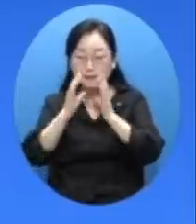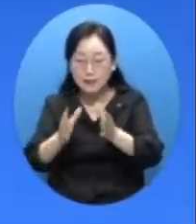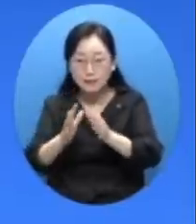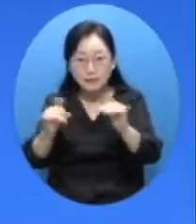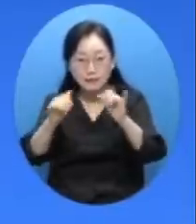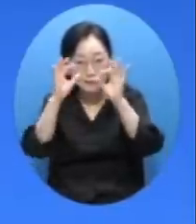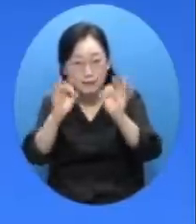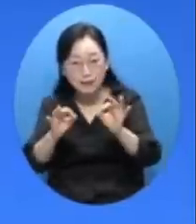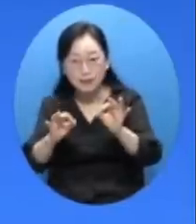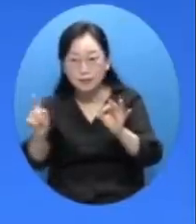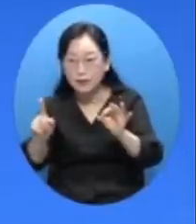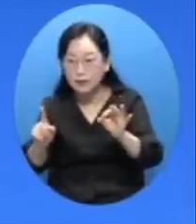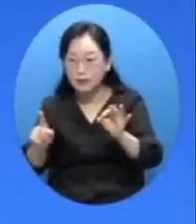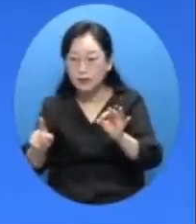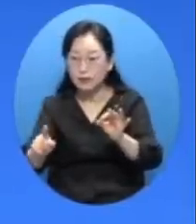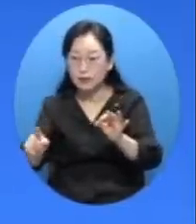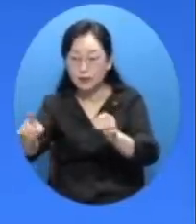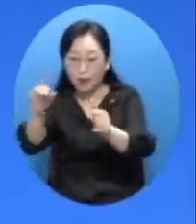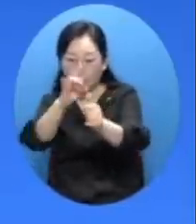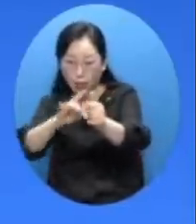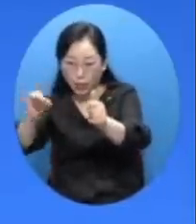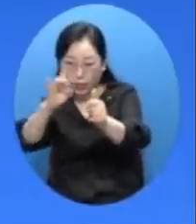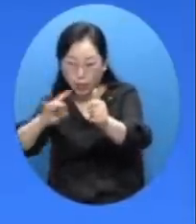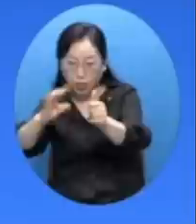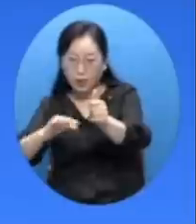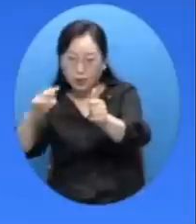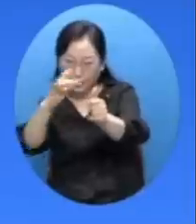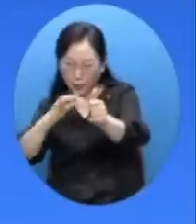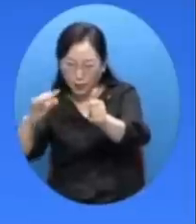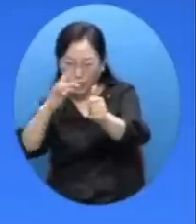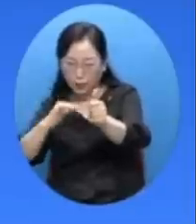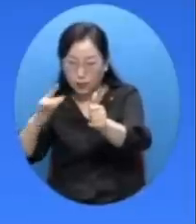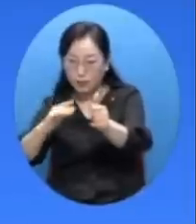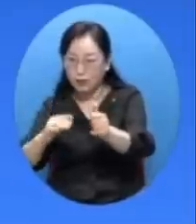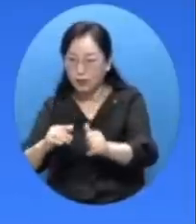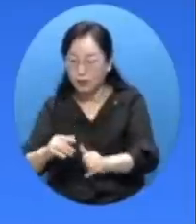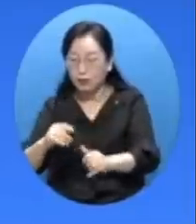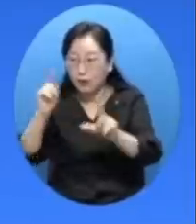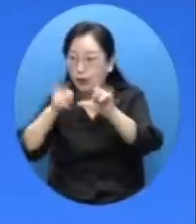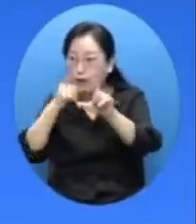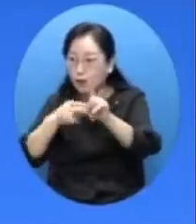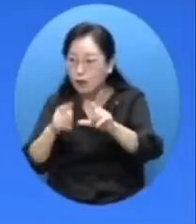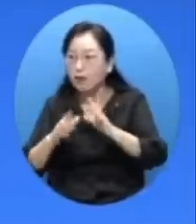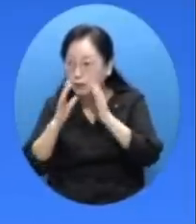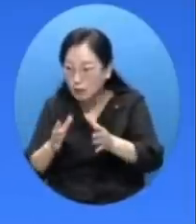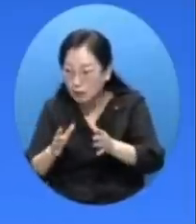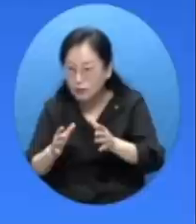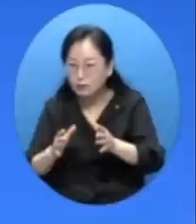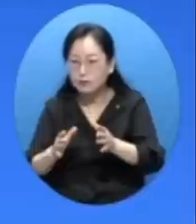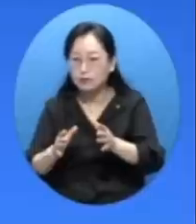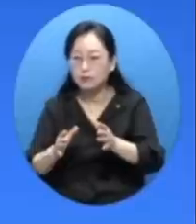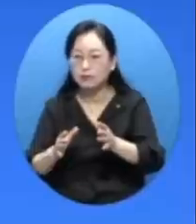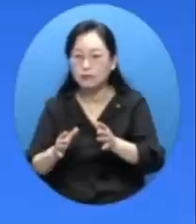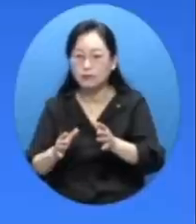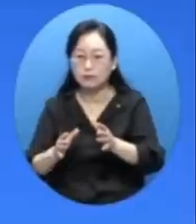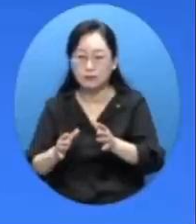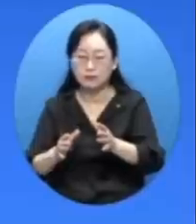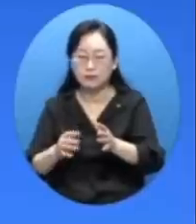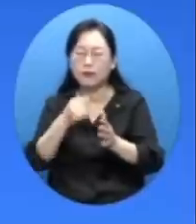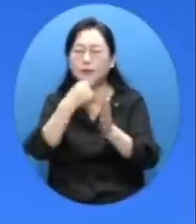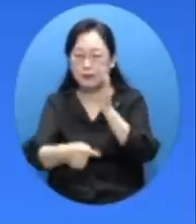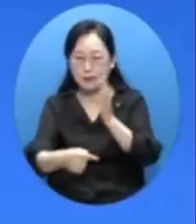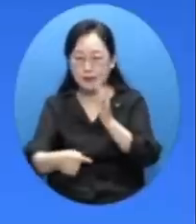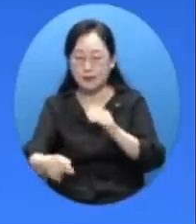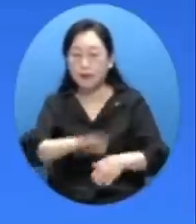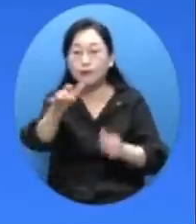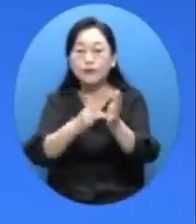보면 속인 사람이 너무나 완벽하게 말을 해갖고 진짜 사람 오 하고 믿다가 그렇게 속임을 당하게 되는 것입니다. 그래서 우리는 예수